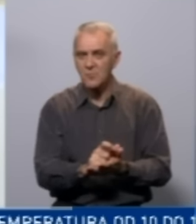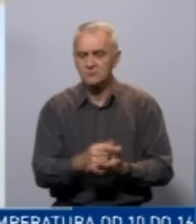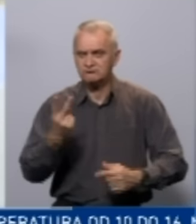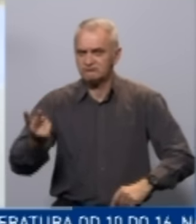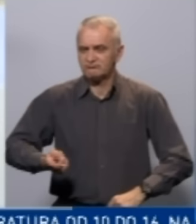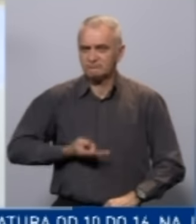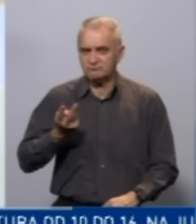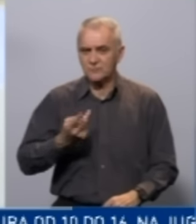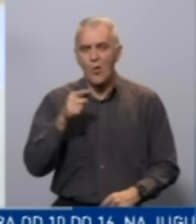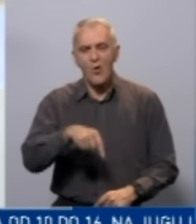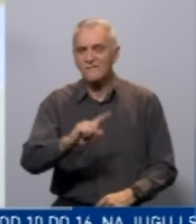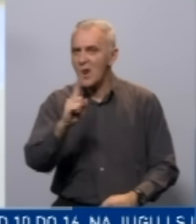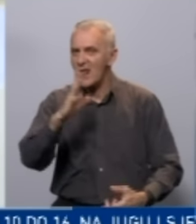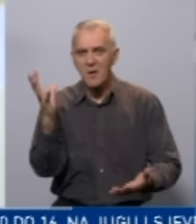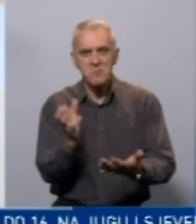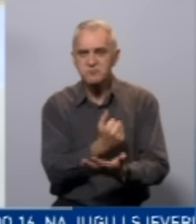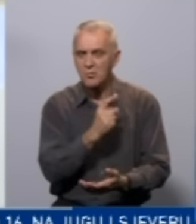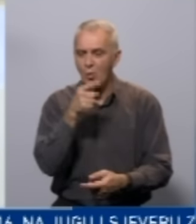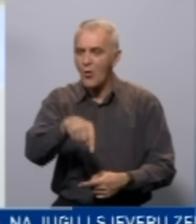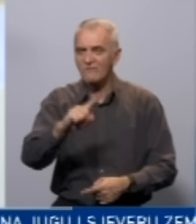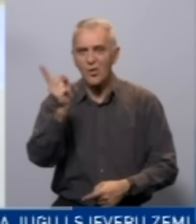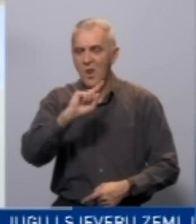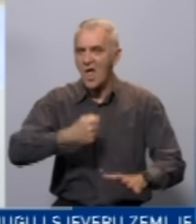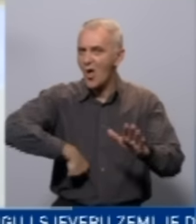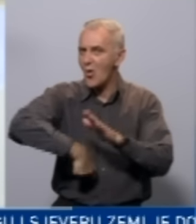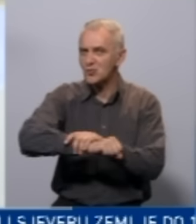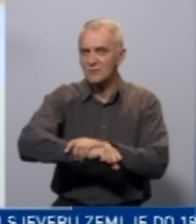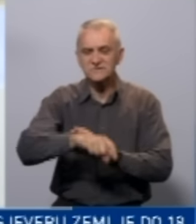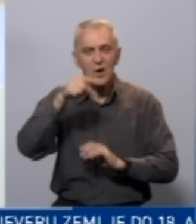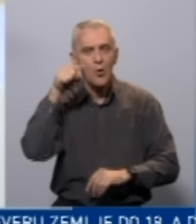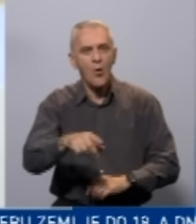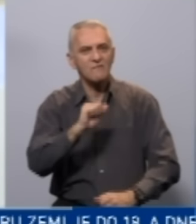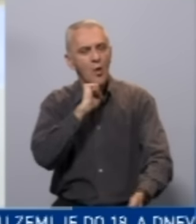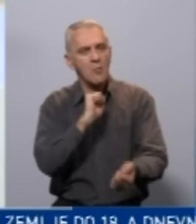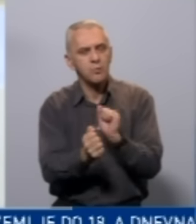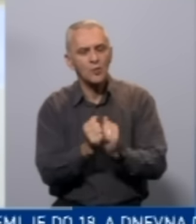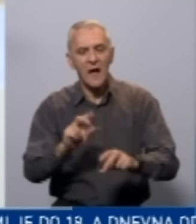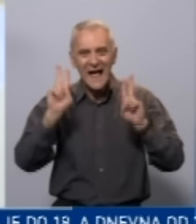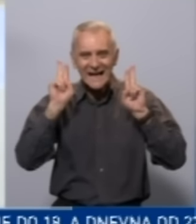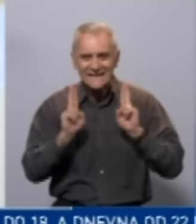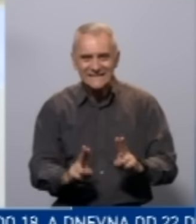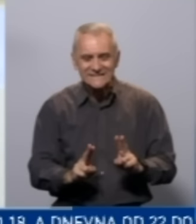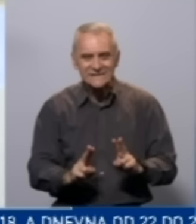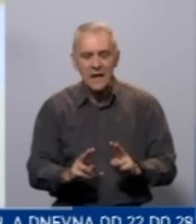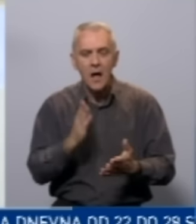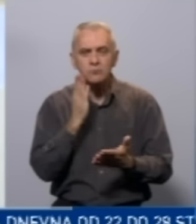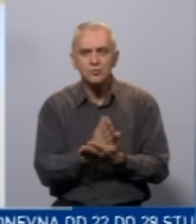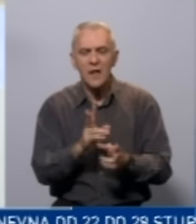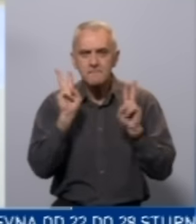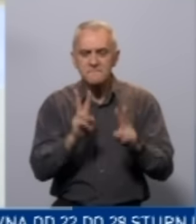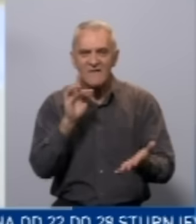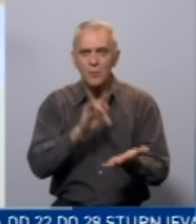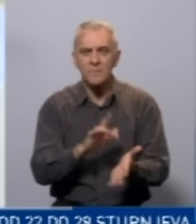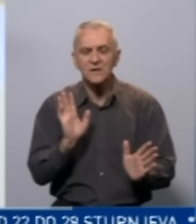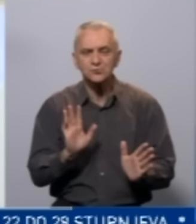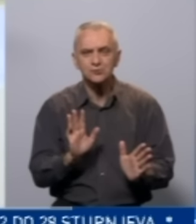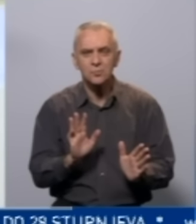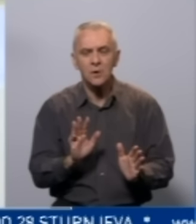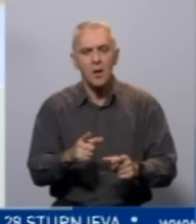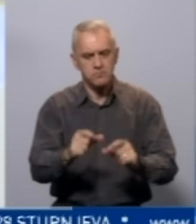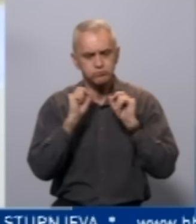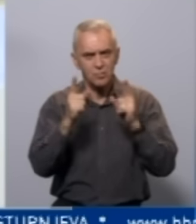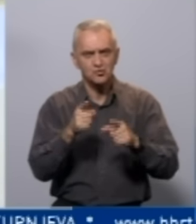ovo nisu pobjede, ovo nisu utakmice, ovo je borba da se istina pozicionira onako kako zaslužuje i da se pošalju